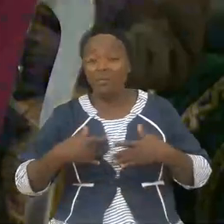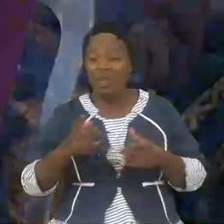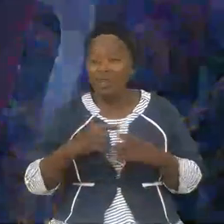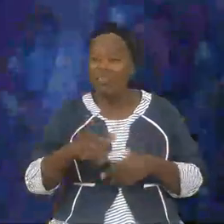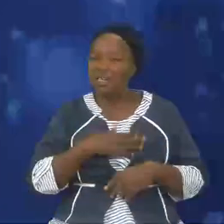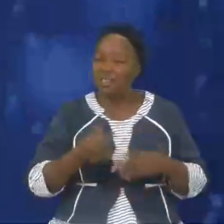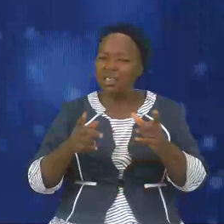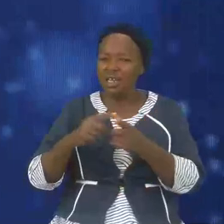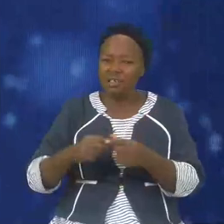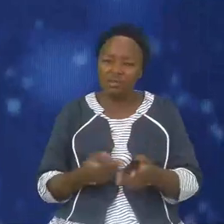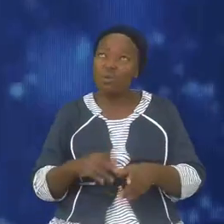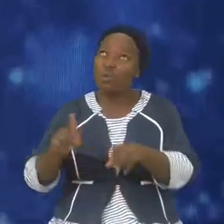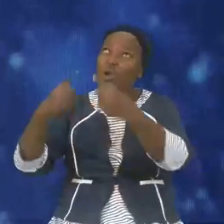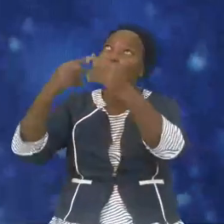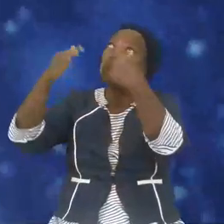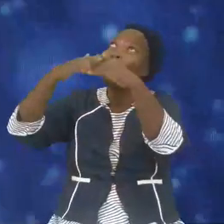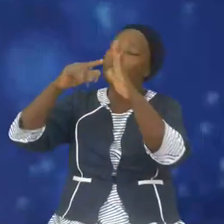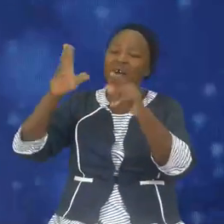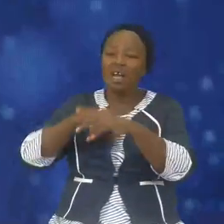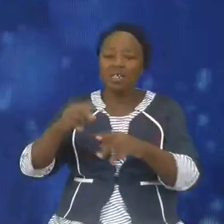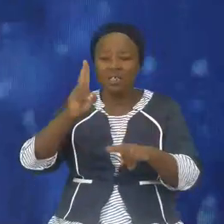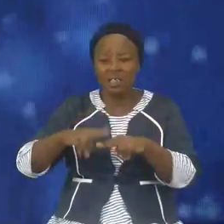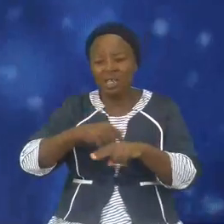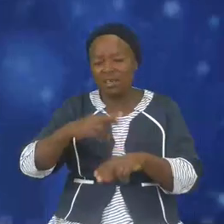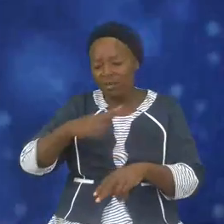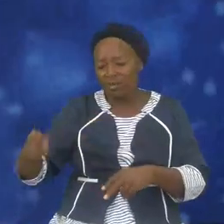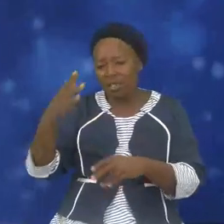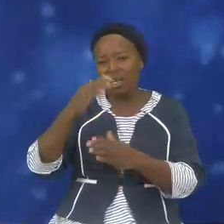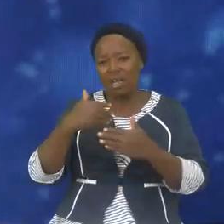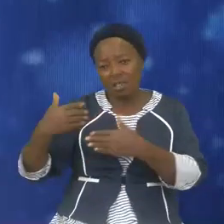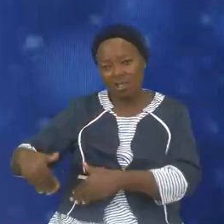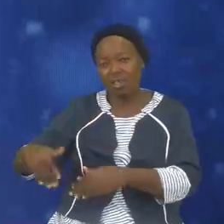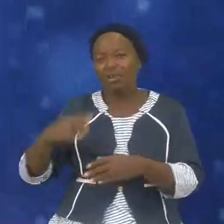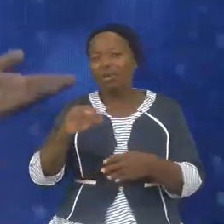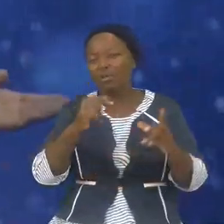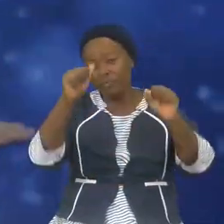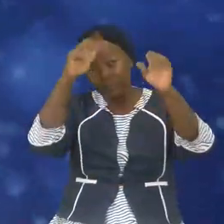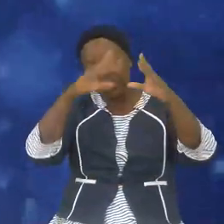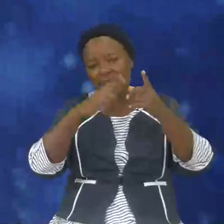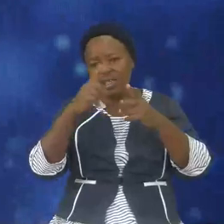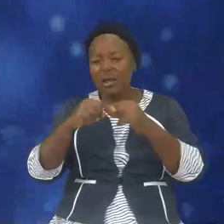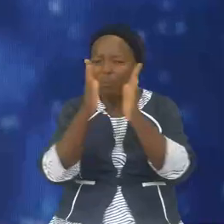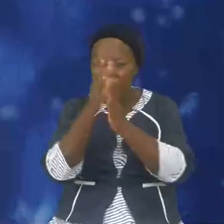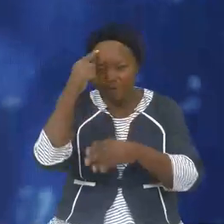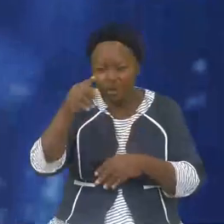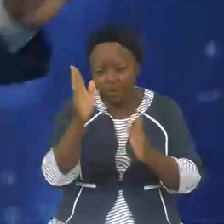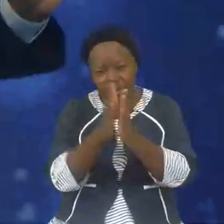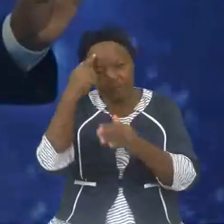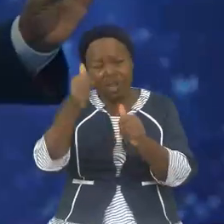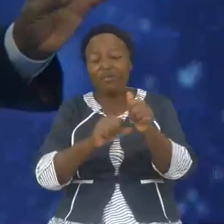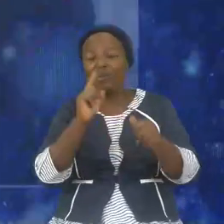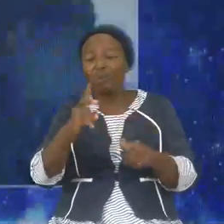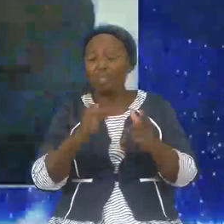Il est monté au ciel. Il est à la droite du Père. Et il prie pour toi, il prie pour tout le monde. Et maintenant, il a vu